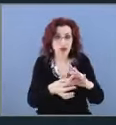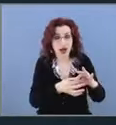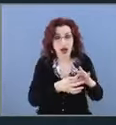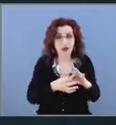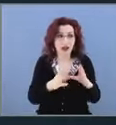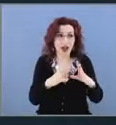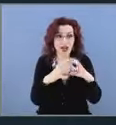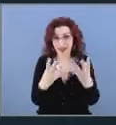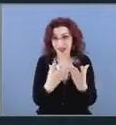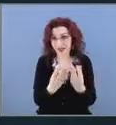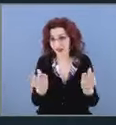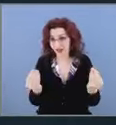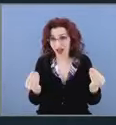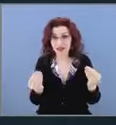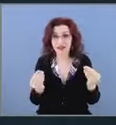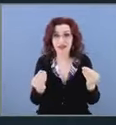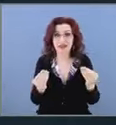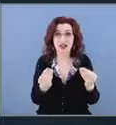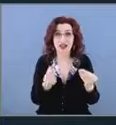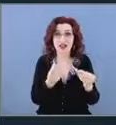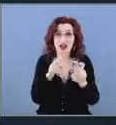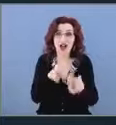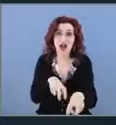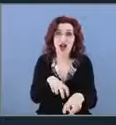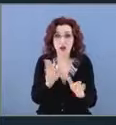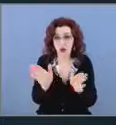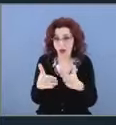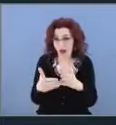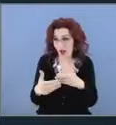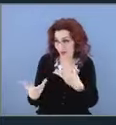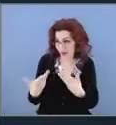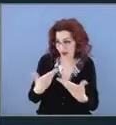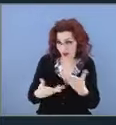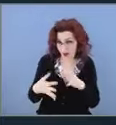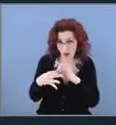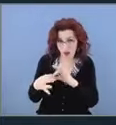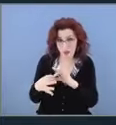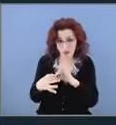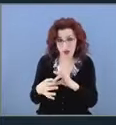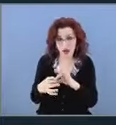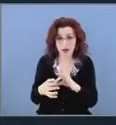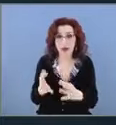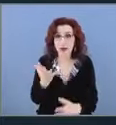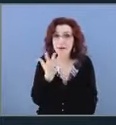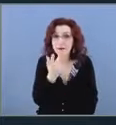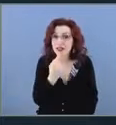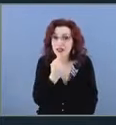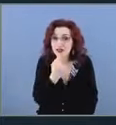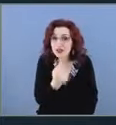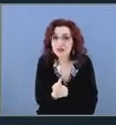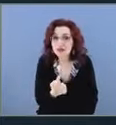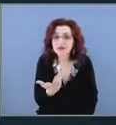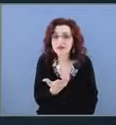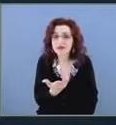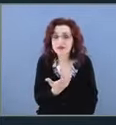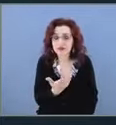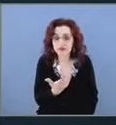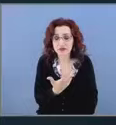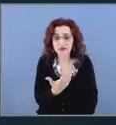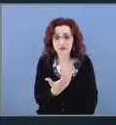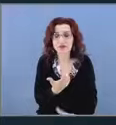mi piace sottolineare, ecco, è anche l'importanza di mettere a disposizione